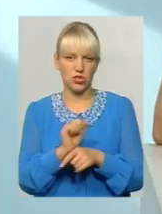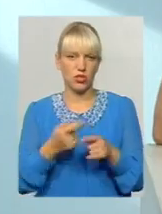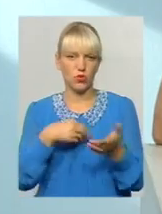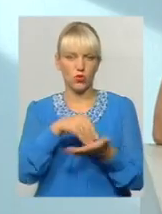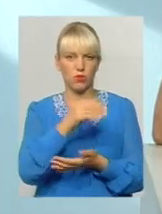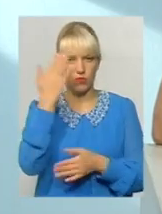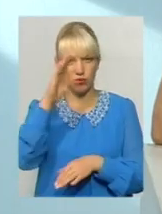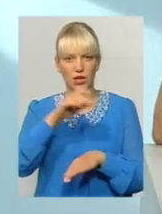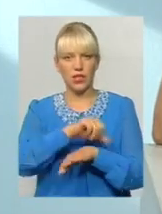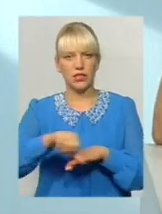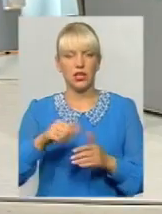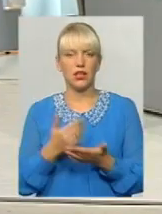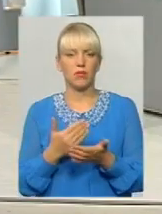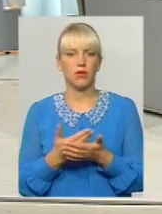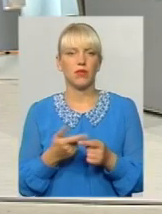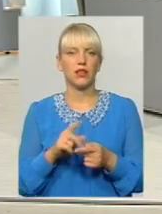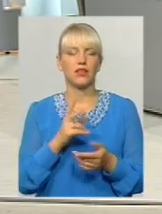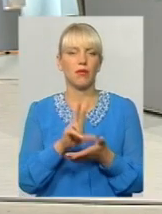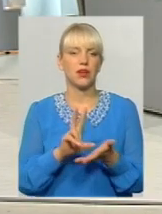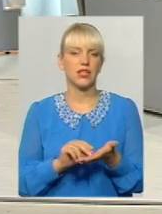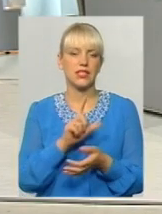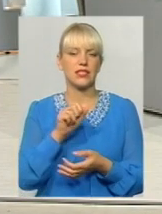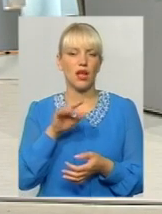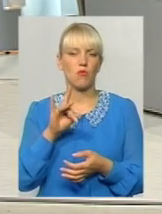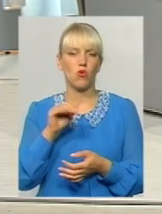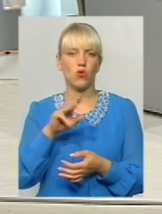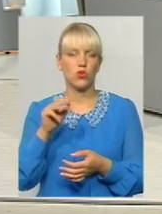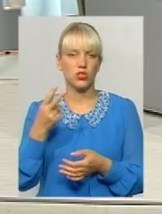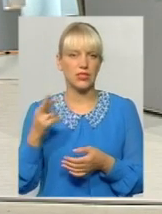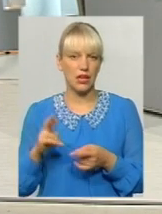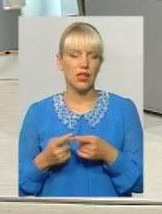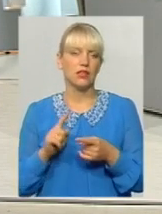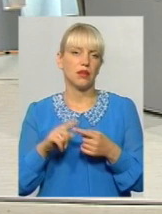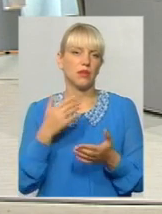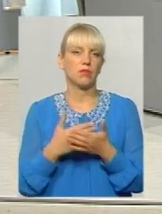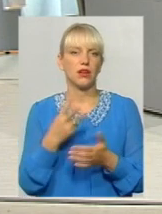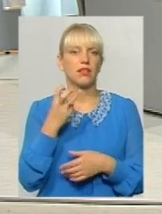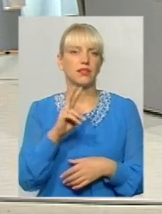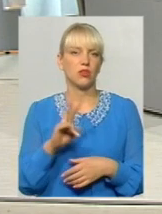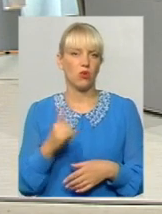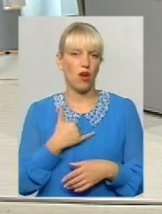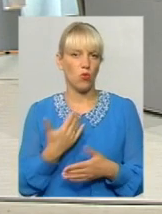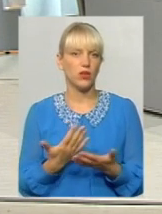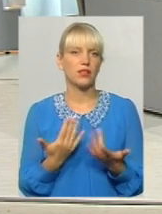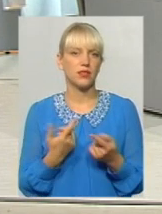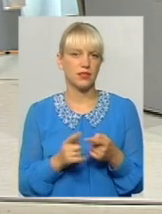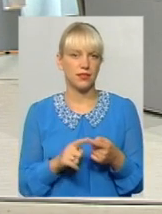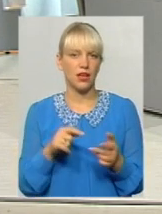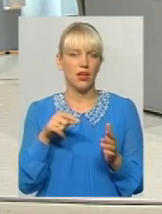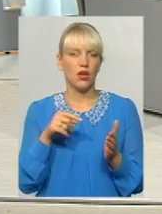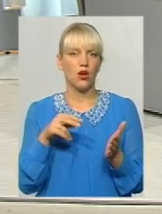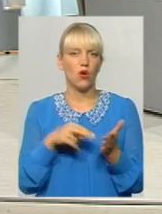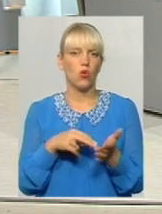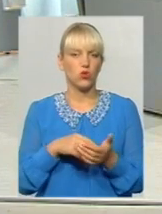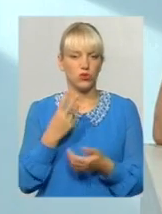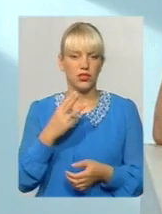принципі, на прикладі Запорожця, да? І розмитнення транспортного засобу коштує $300, да? А в нас це 3 тисячі, 5 тисяч